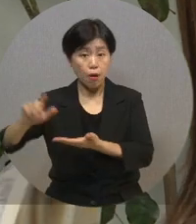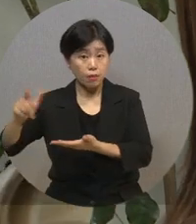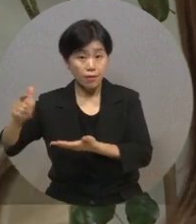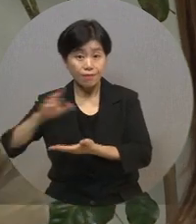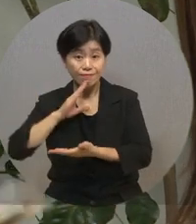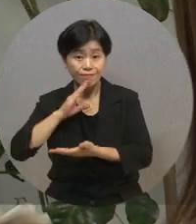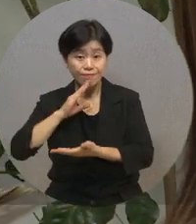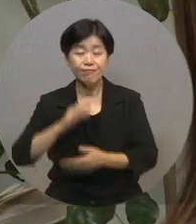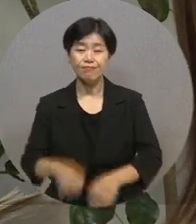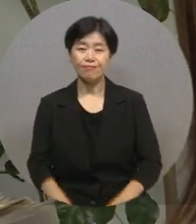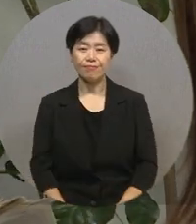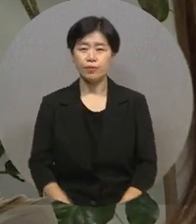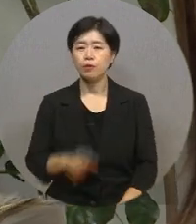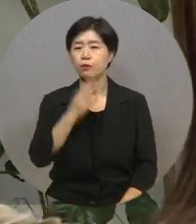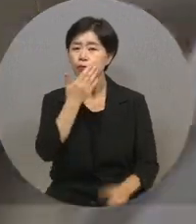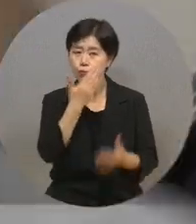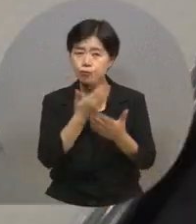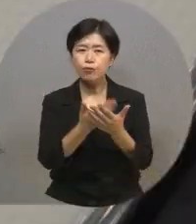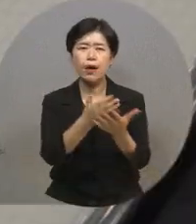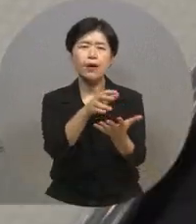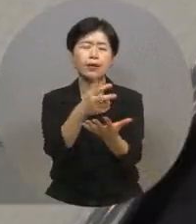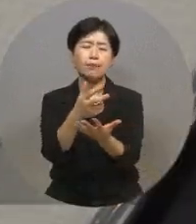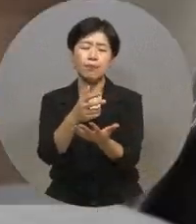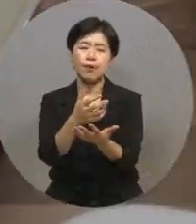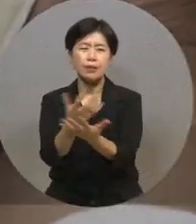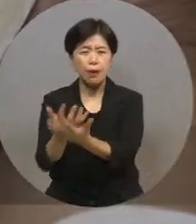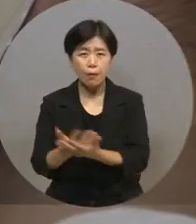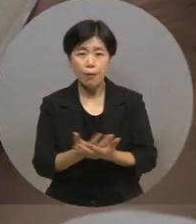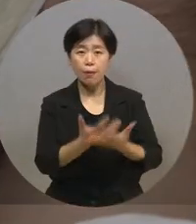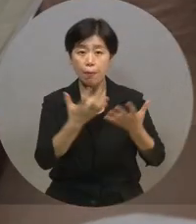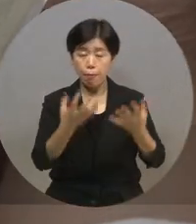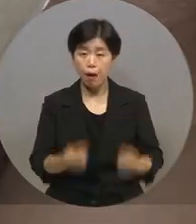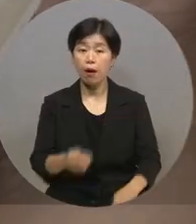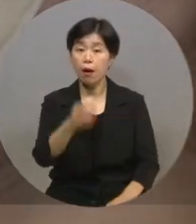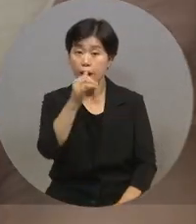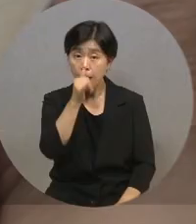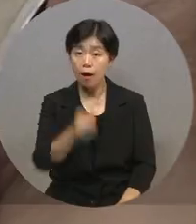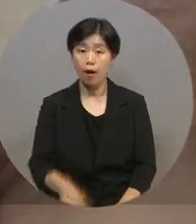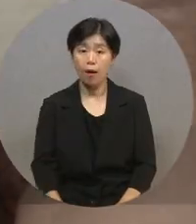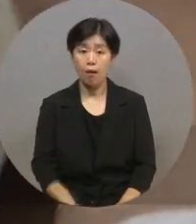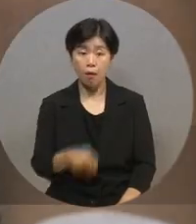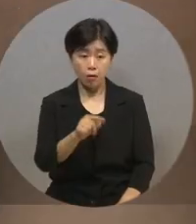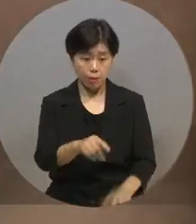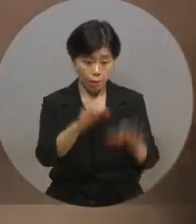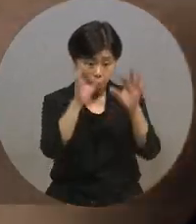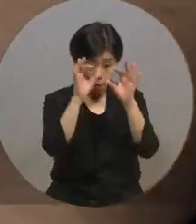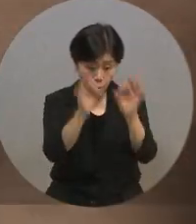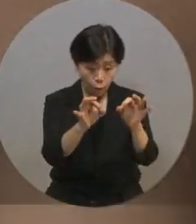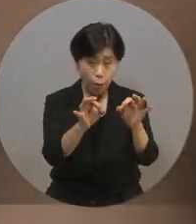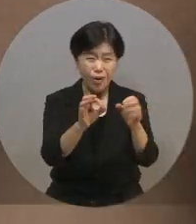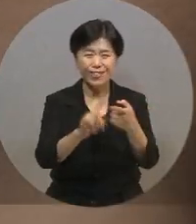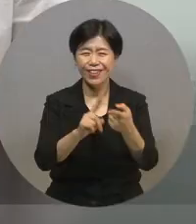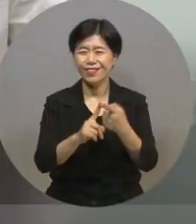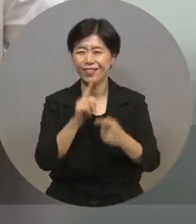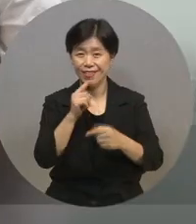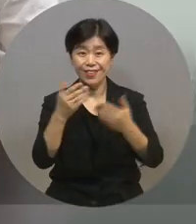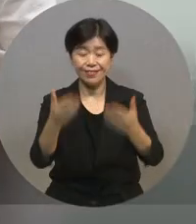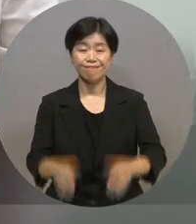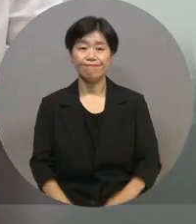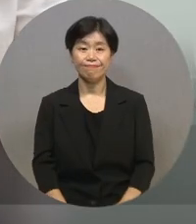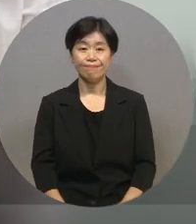놀라운데 이게 이제 그런 중요한 자료가 다 이렇게 역사적으로 기록이 되어 있어서 저도 이걸 보고 말씀을 드린 겁니다.